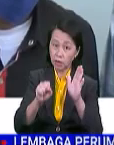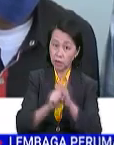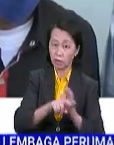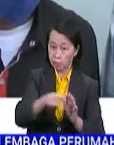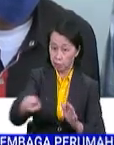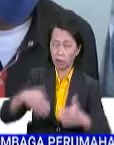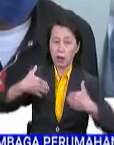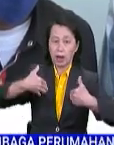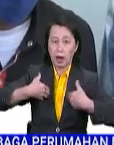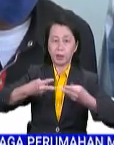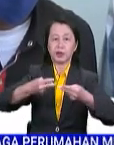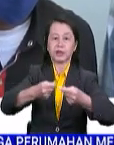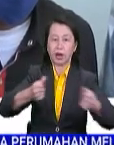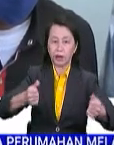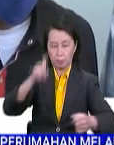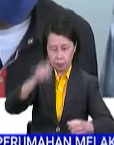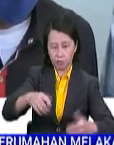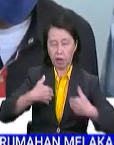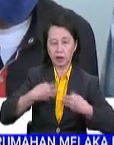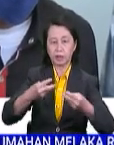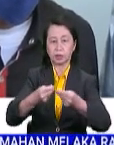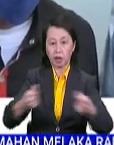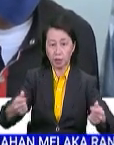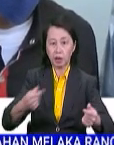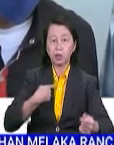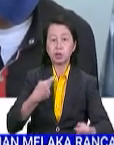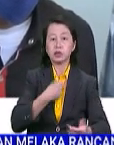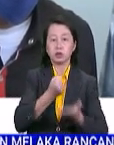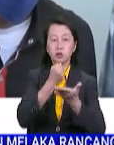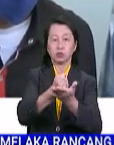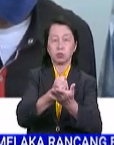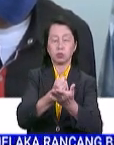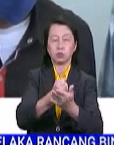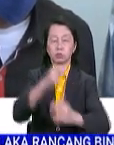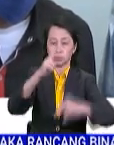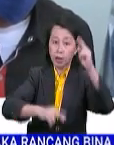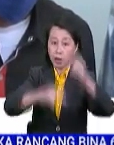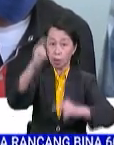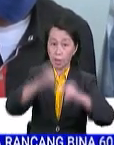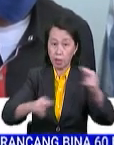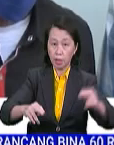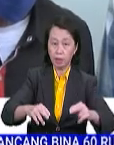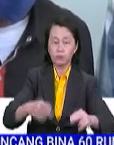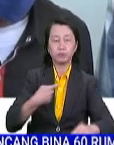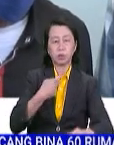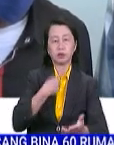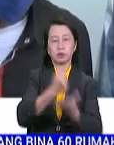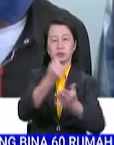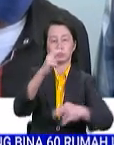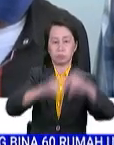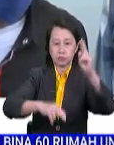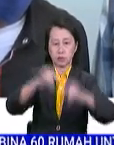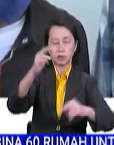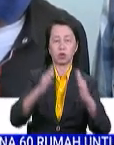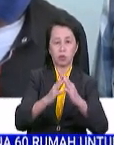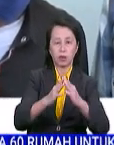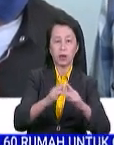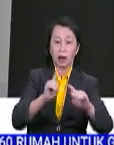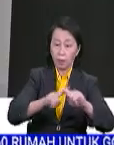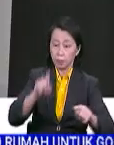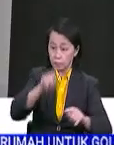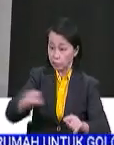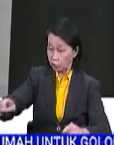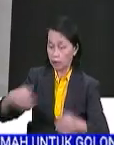punya tanah sendiri. Kita bina rumah dia, tapak siapkan dan kita bina rumah. Macam prosedur rumah yang